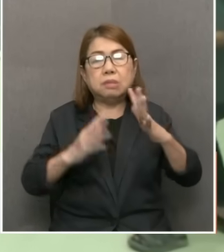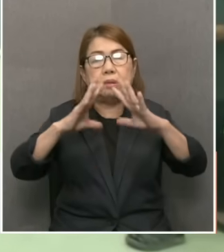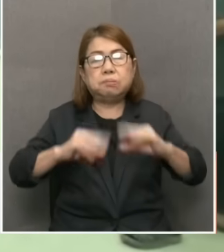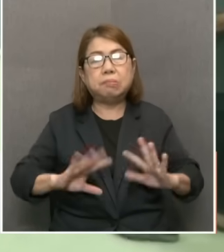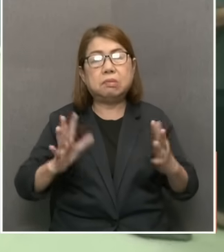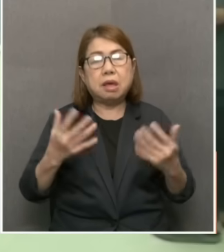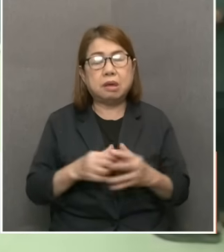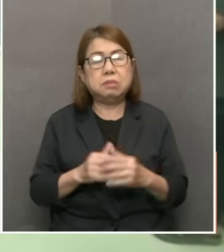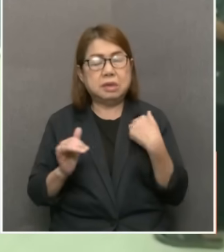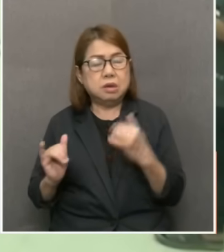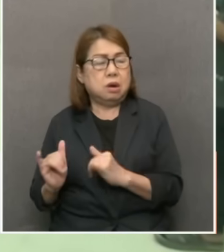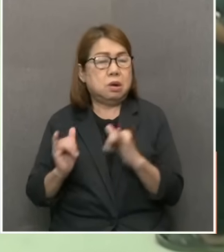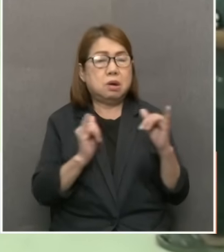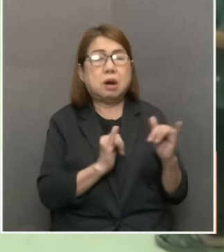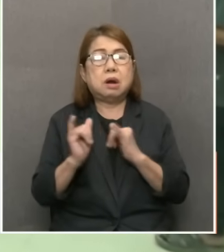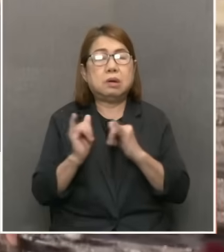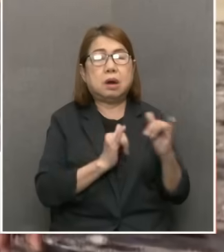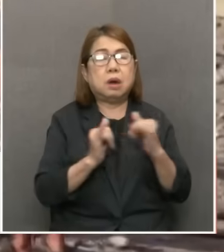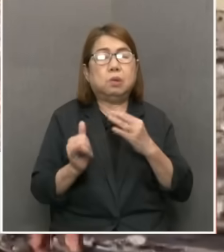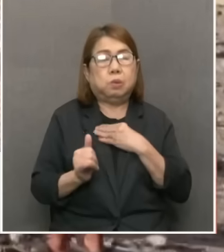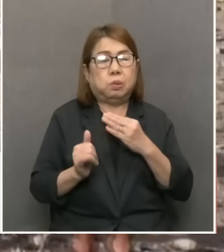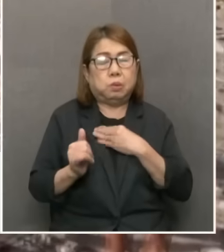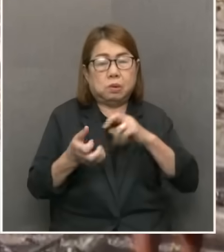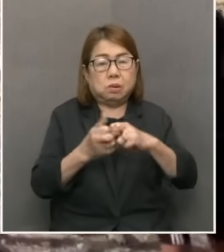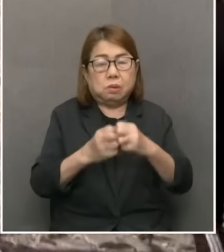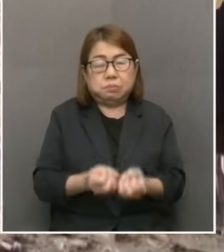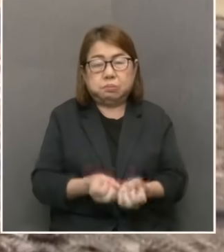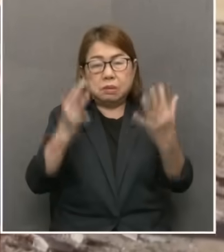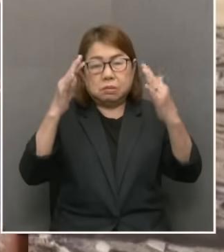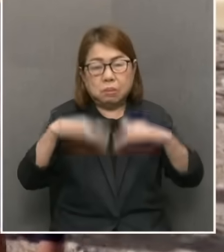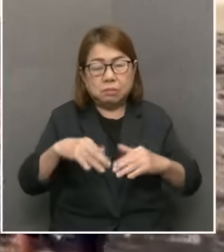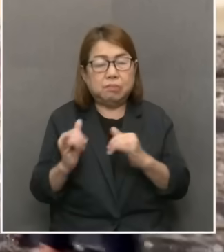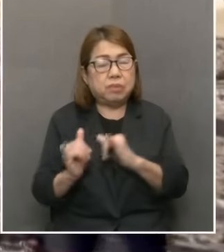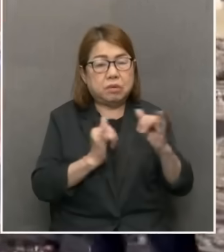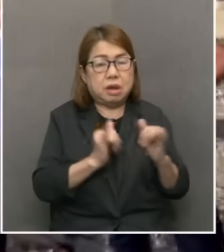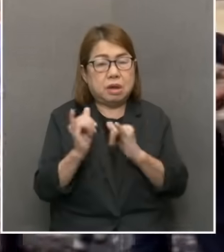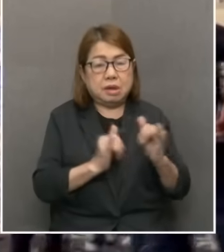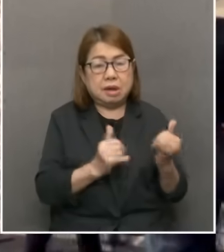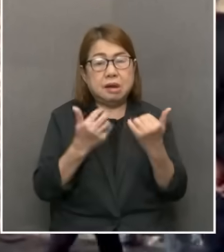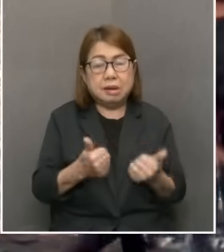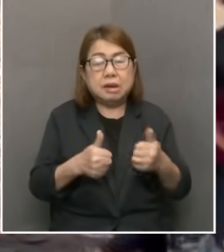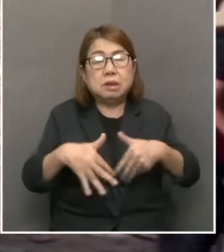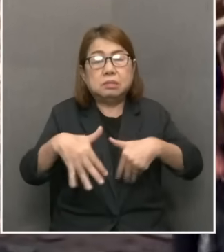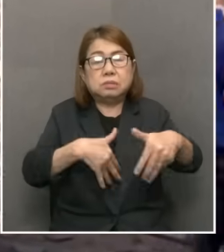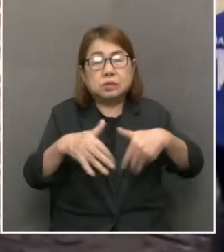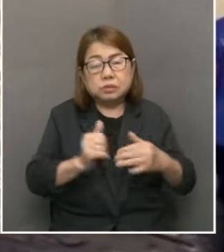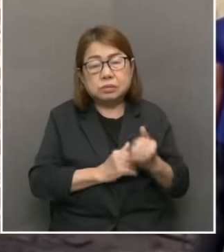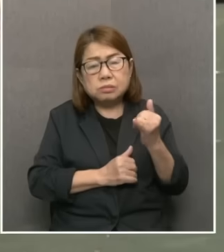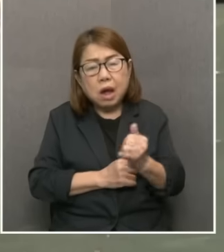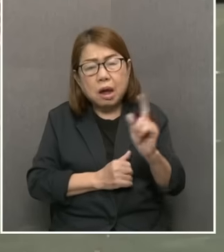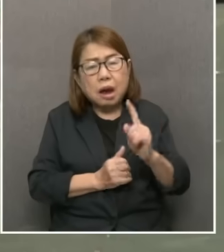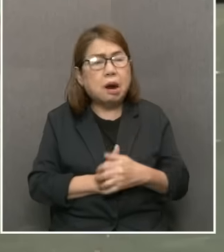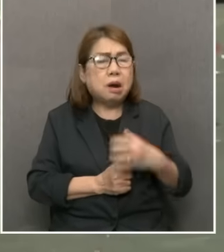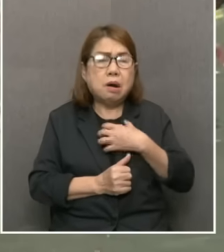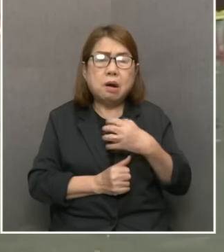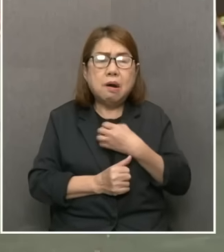จากการอพยพทิ้งบ้านเรือนหนีความรุนแรงขณะนี้ชาวกาซาไม่สามารถเข้าถึงทั้งโภชนาการน้ำสะอาด